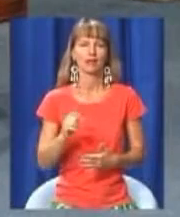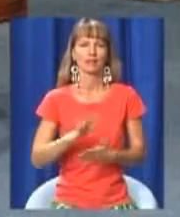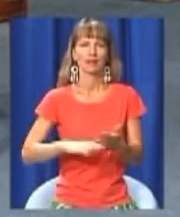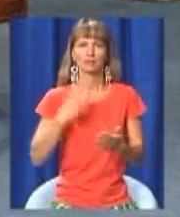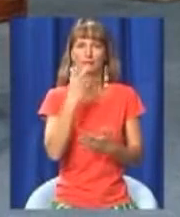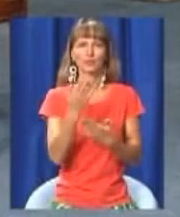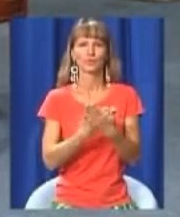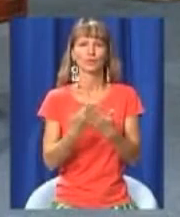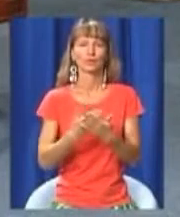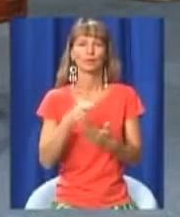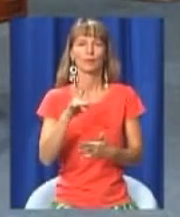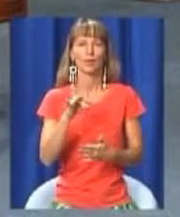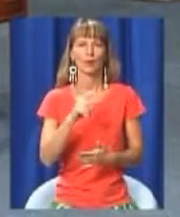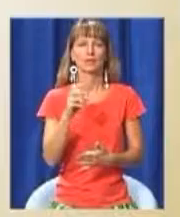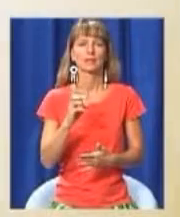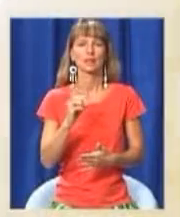зебру.